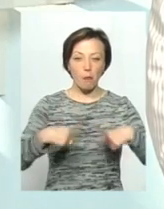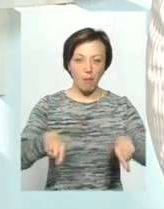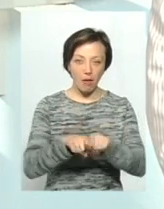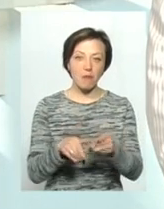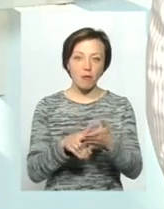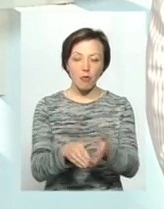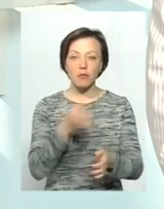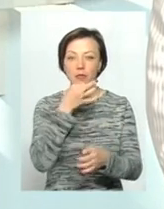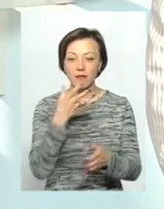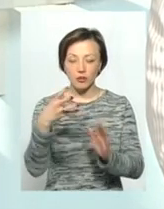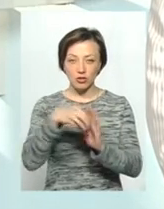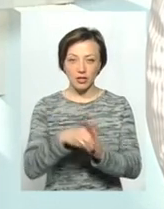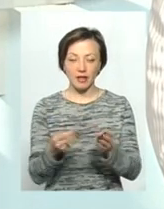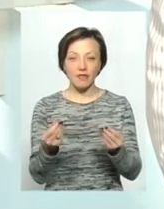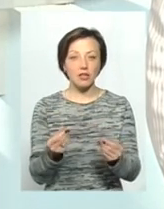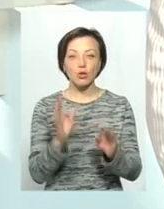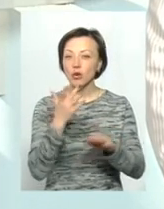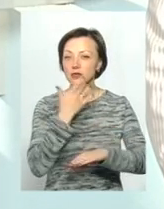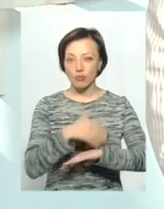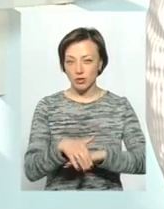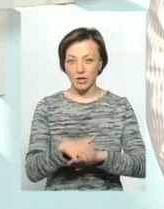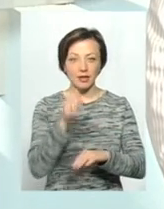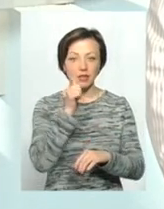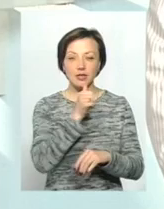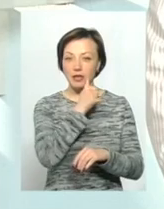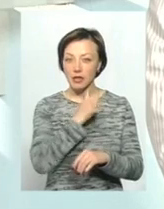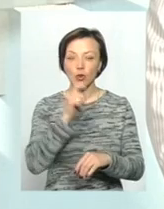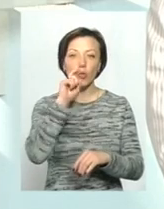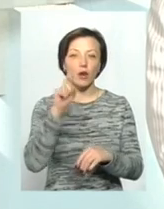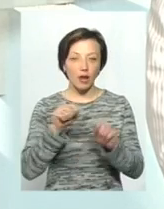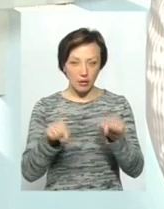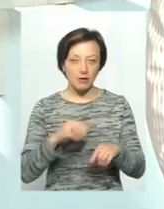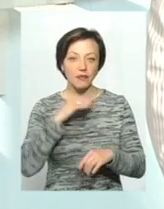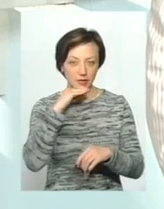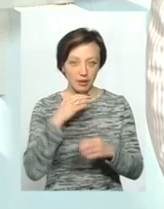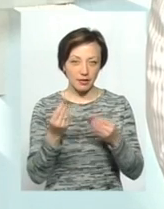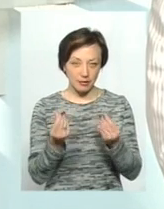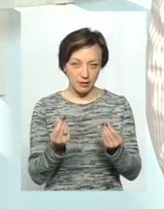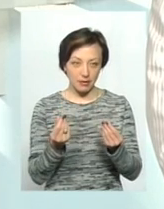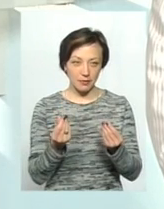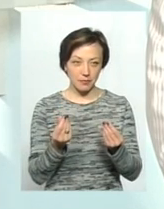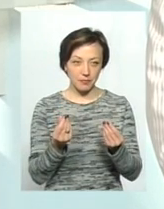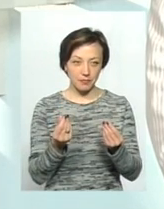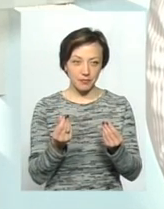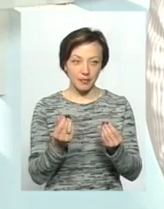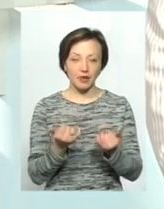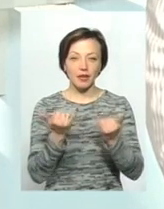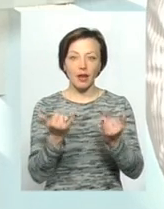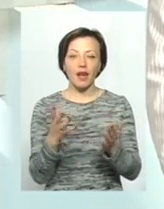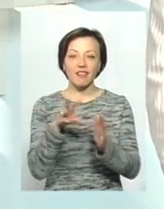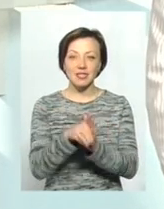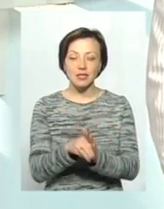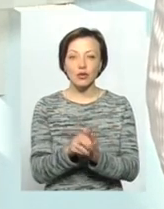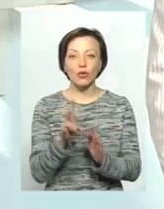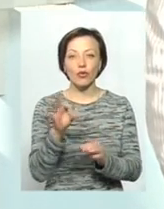для привлечения инвестора. И причем не только зарубежного инвестора. Не секрет, и у украинцев хватает денег для инвестиций. Только